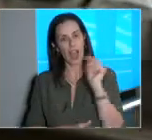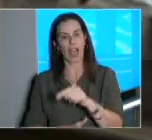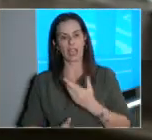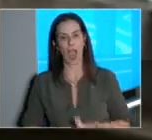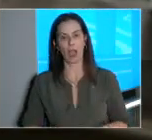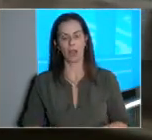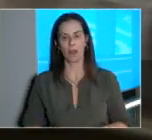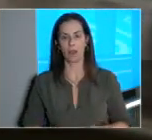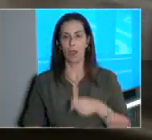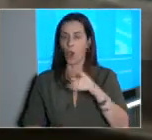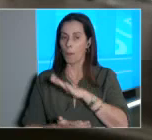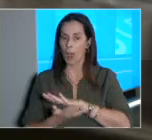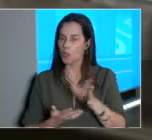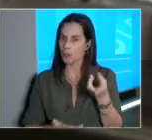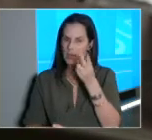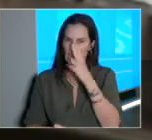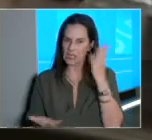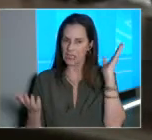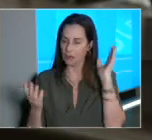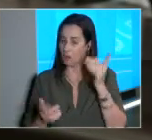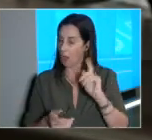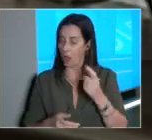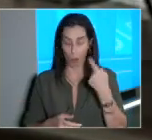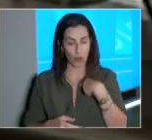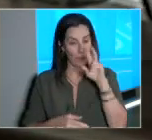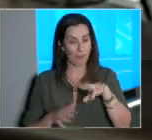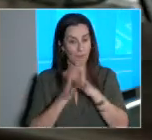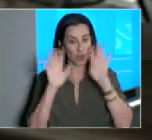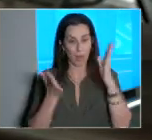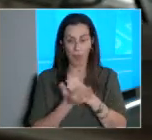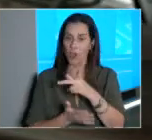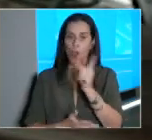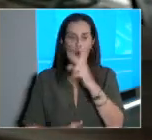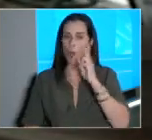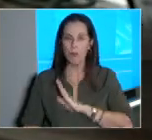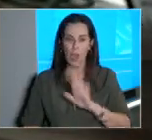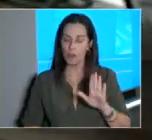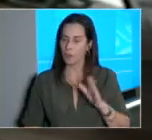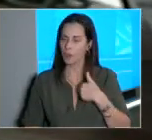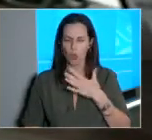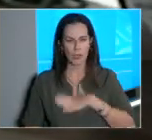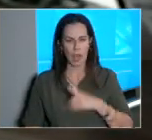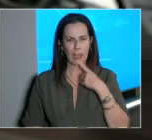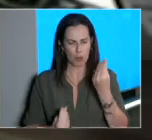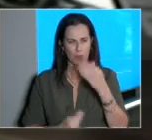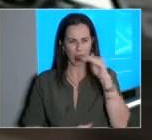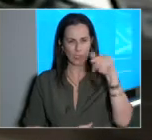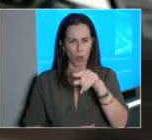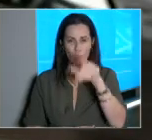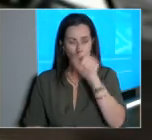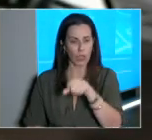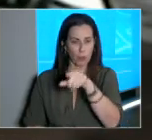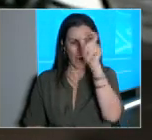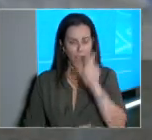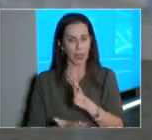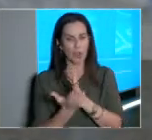ולהגיע. הוא פשוט מנסה בכוח, למרות שאנחנו ב-2019, כן. הוא גם לא מתבייש. דרך אגב, אני רוצה להגיד עליו מילה טובה. האיש הזה